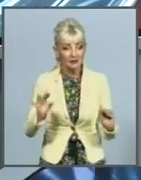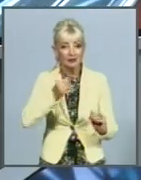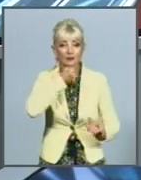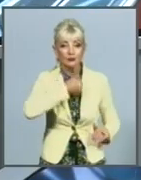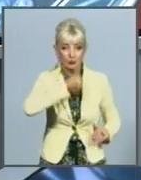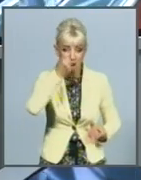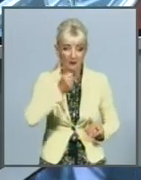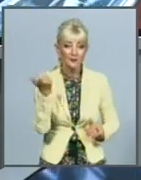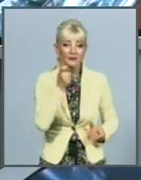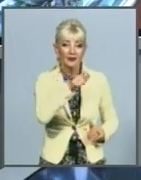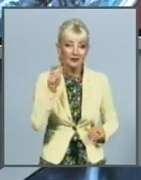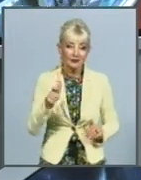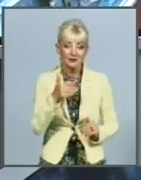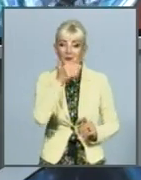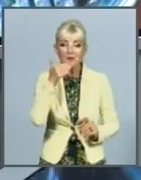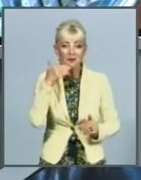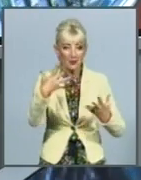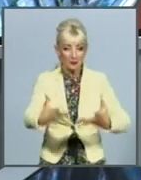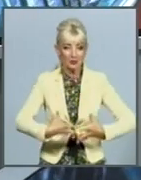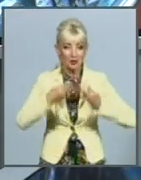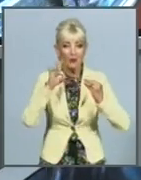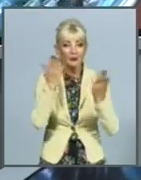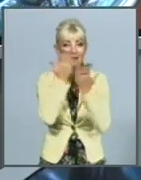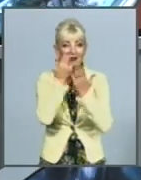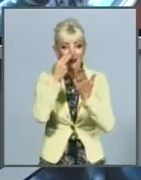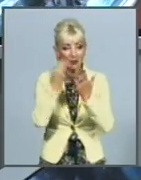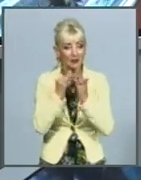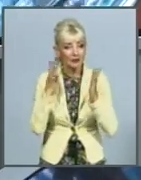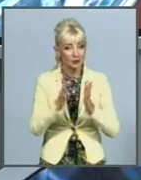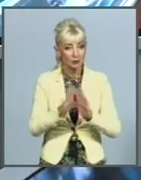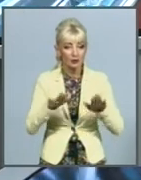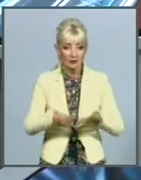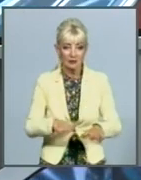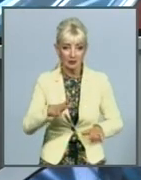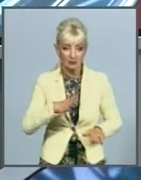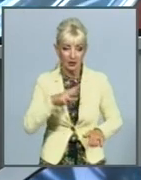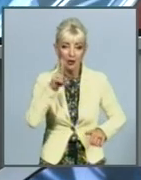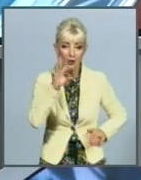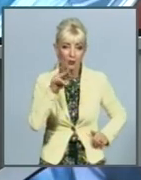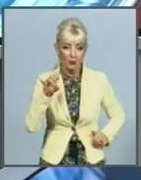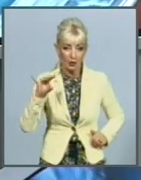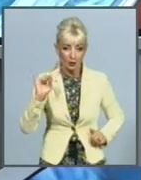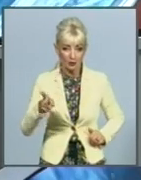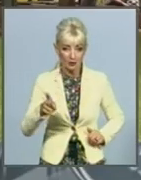дорослих. Харків'яни отримали масу вражень від кінопоказу і не тільки. На місці була наша Леся Копилюк.